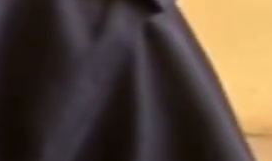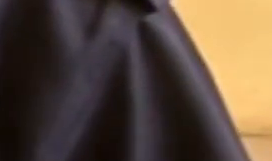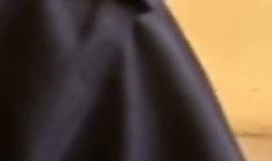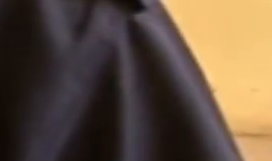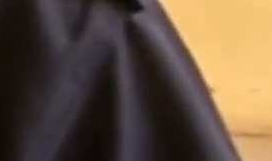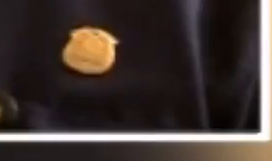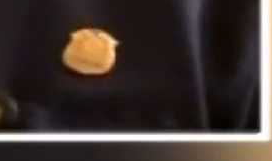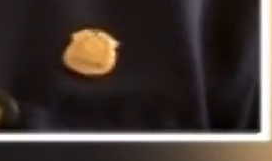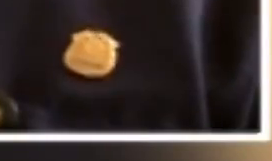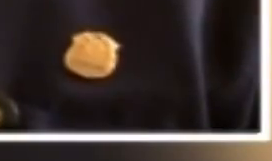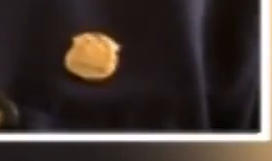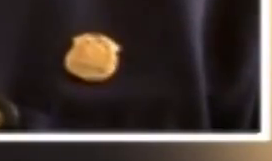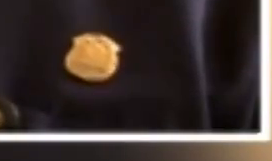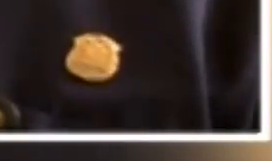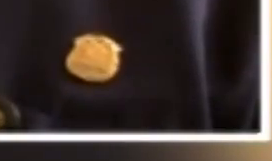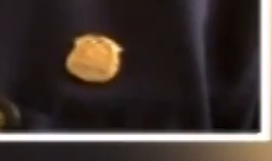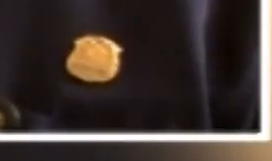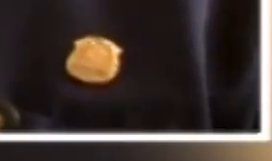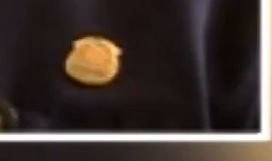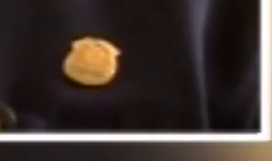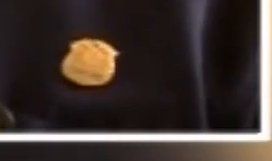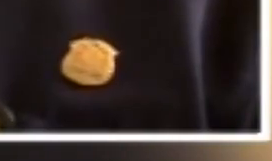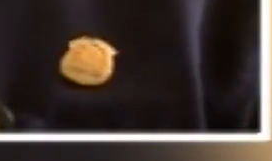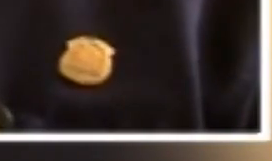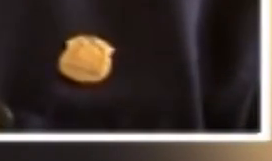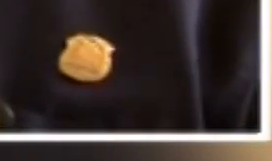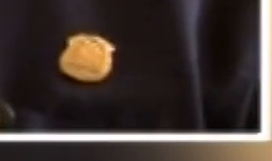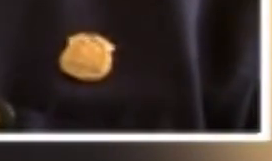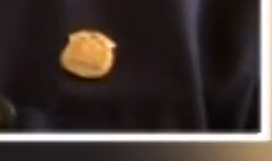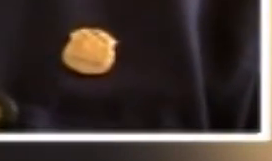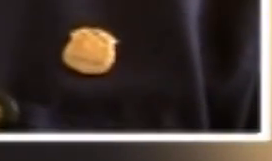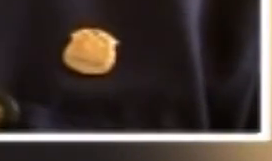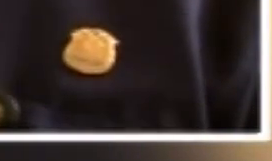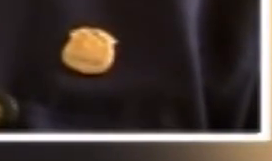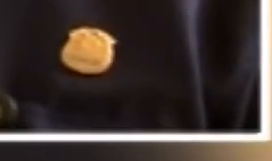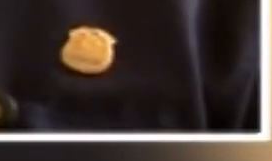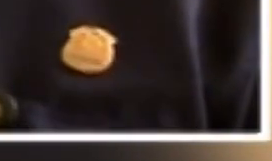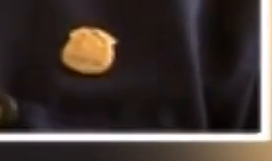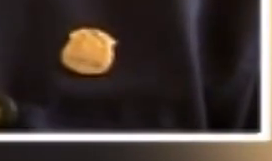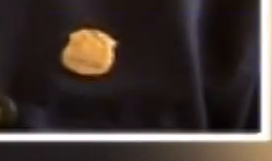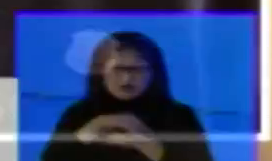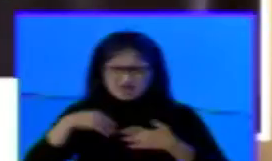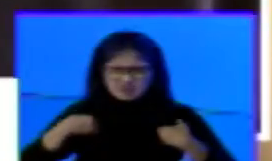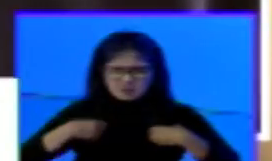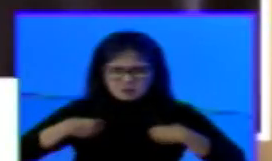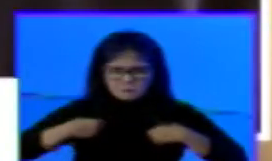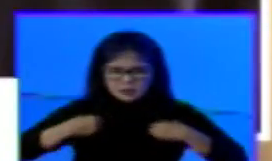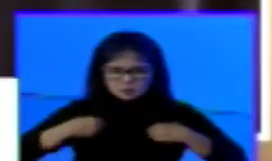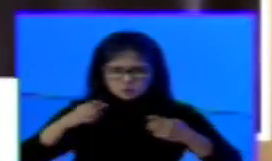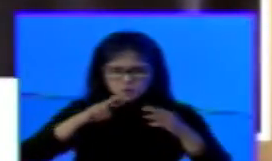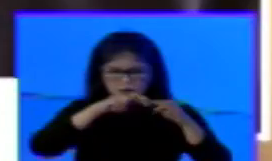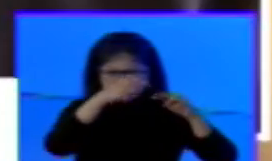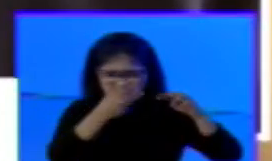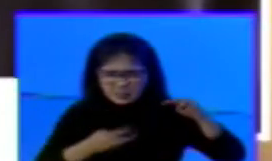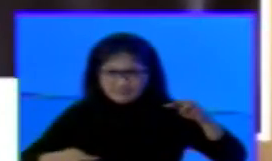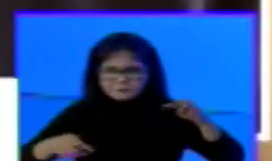dikenali. Jenazah memakai pakaian selam lengkap, ya. Jadi ada bajunya